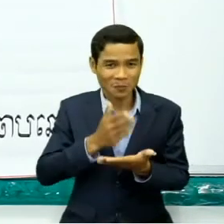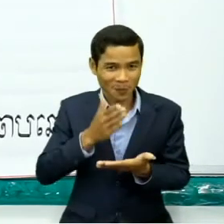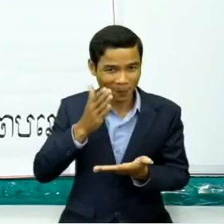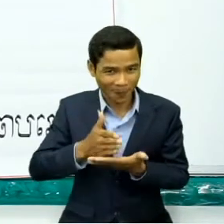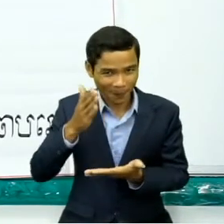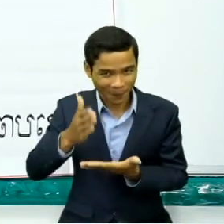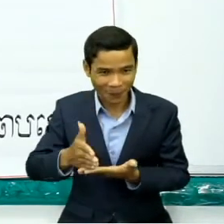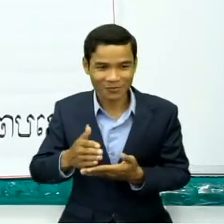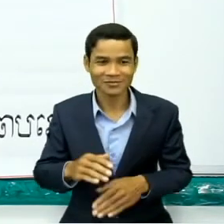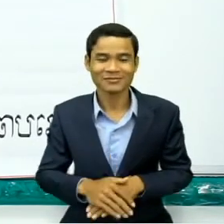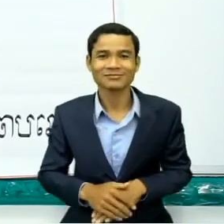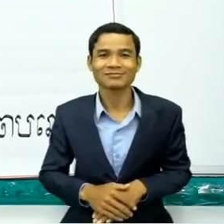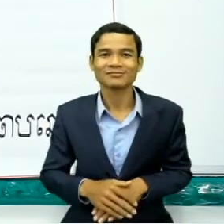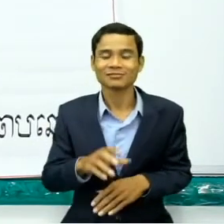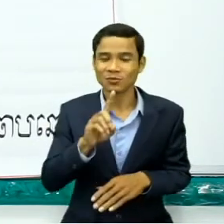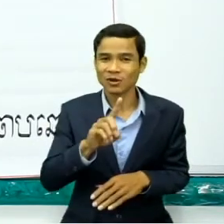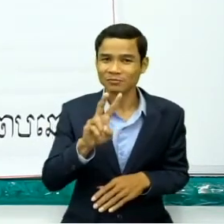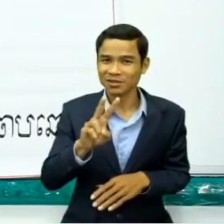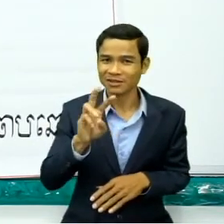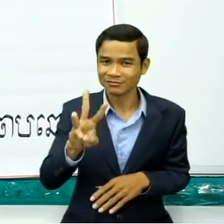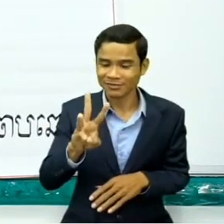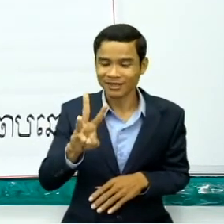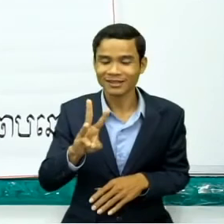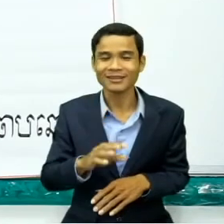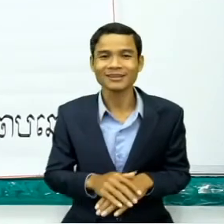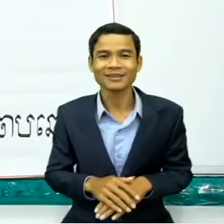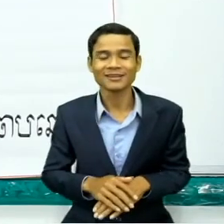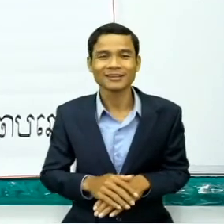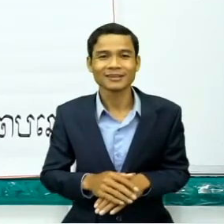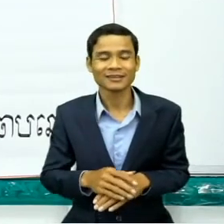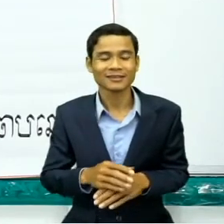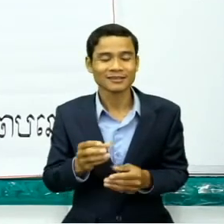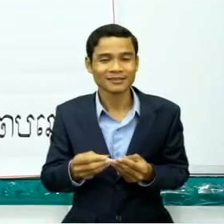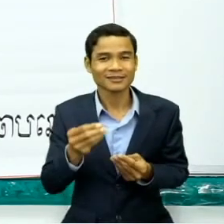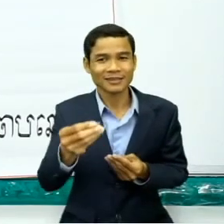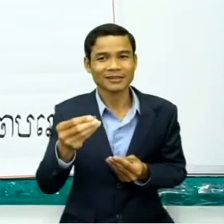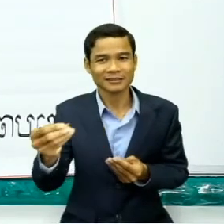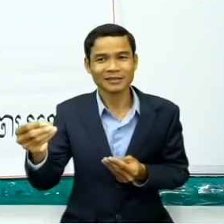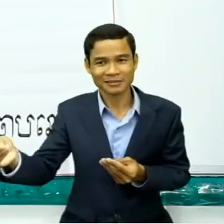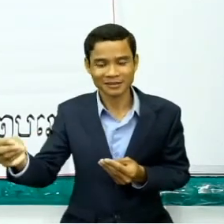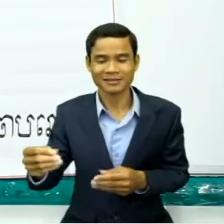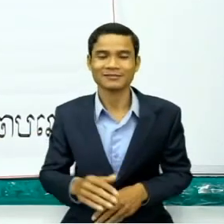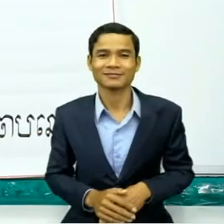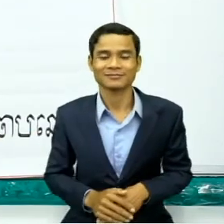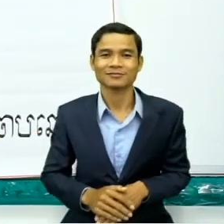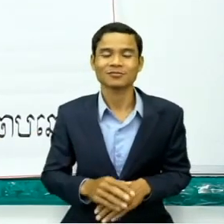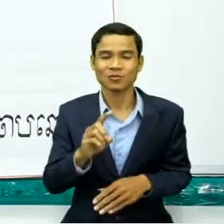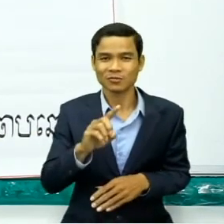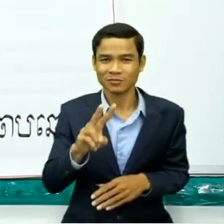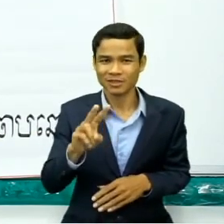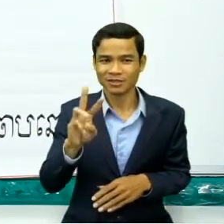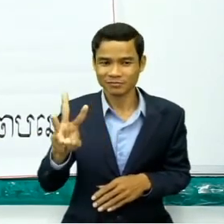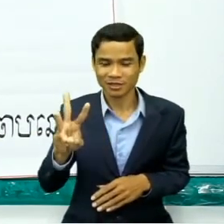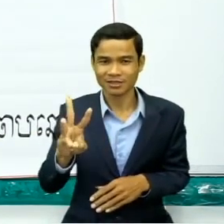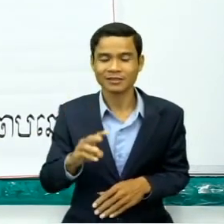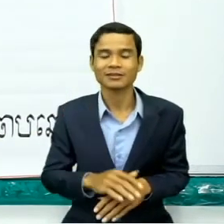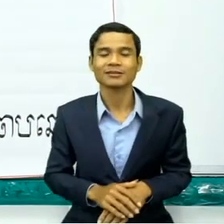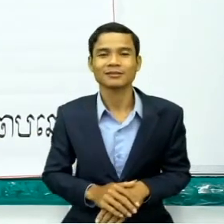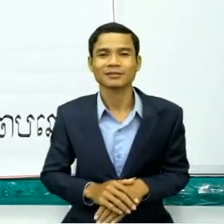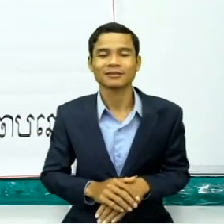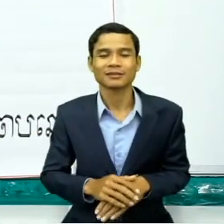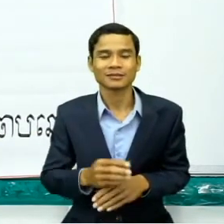pố, pố. Mối, tí, bầy. Chai, chai, chai. Chà. Mối, tí,